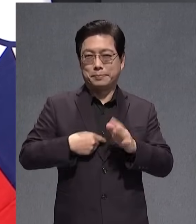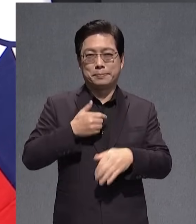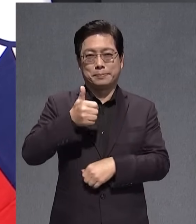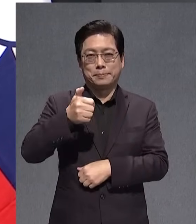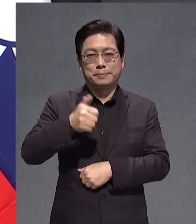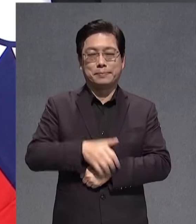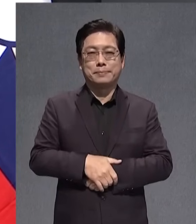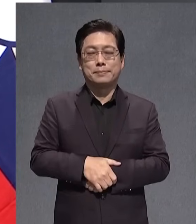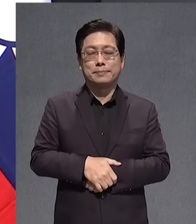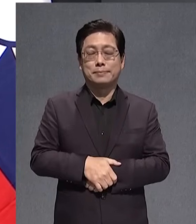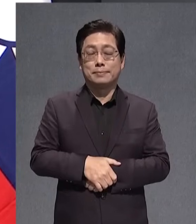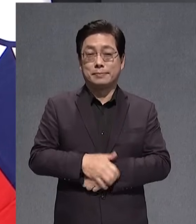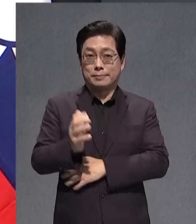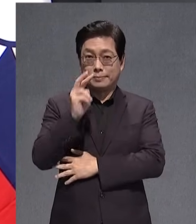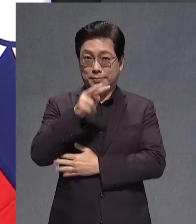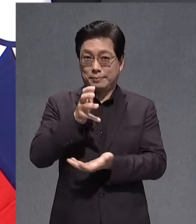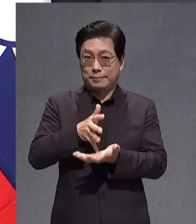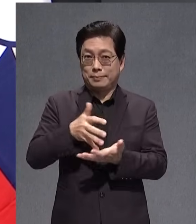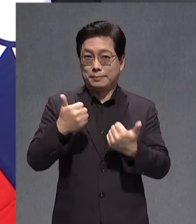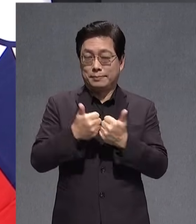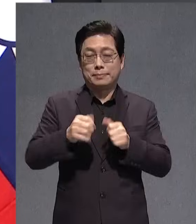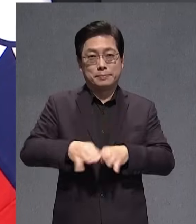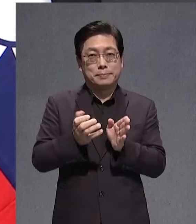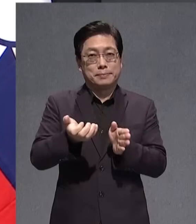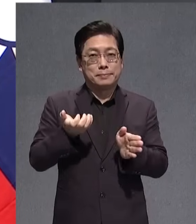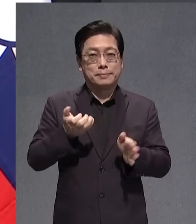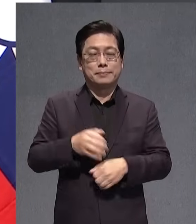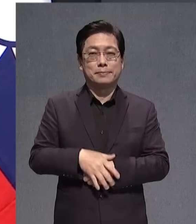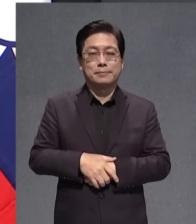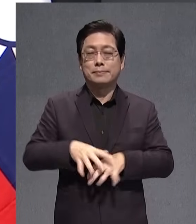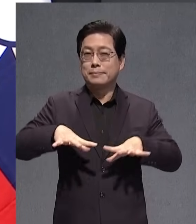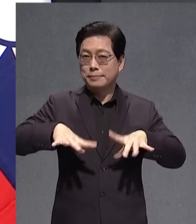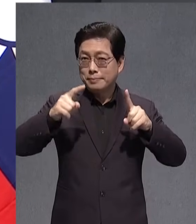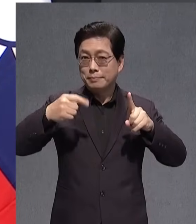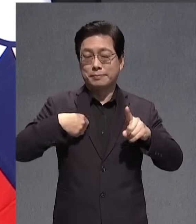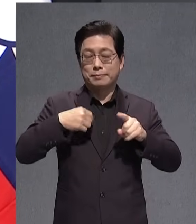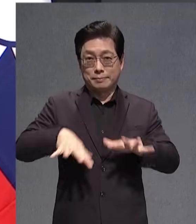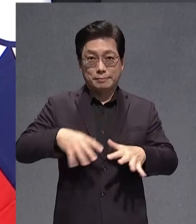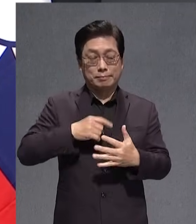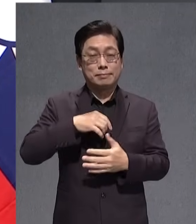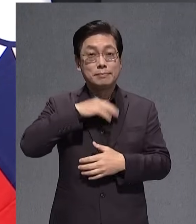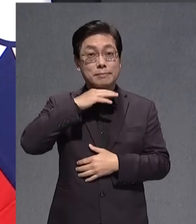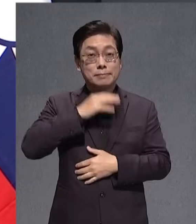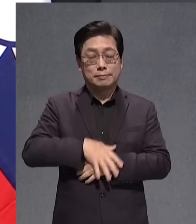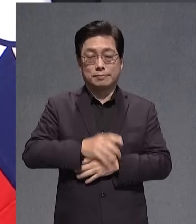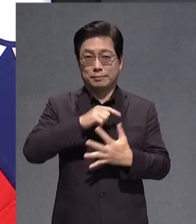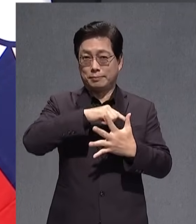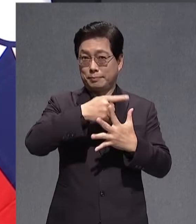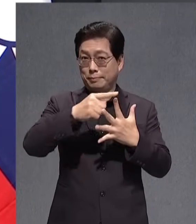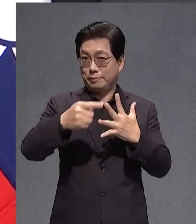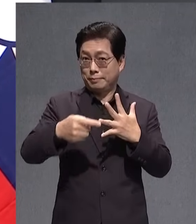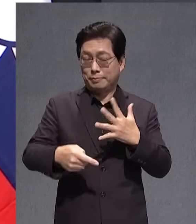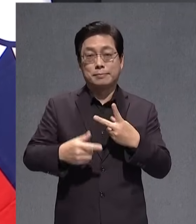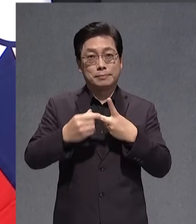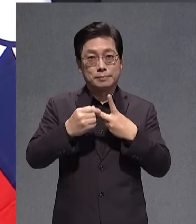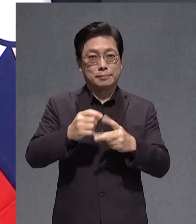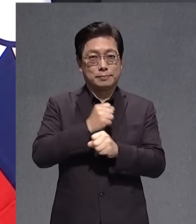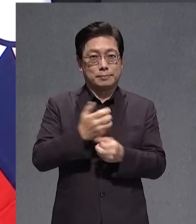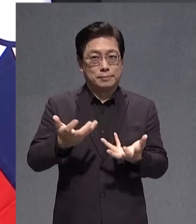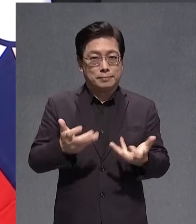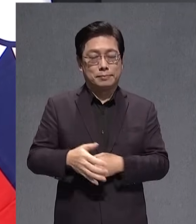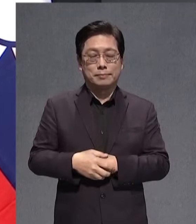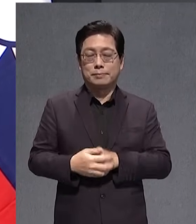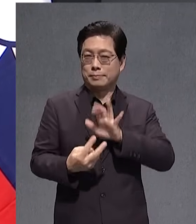谢。在政见发表会正式开始之前，先将本次政见发表会进行程序及注意事